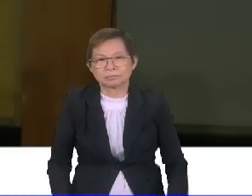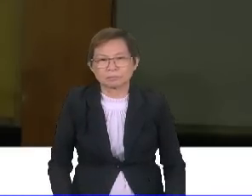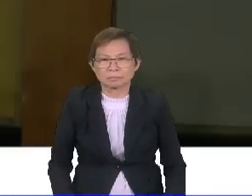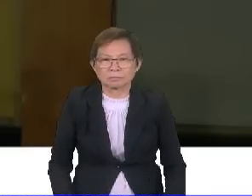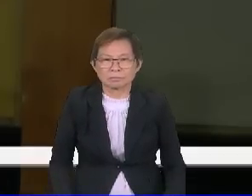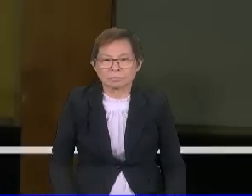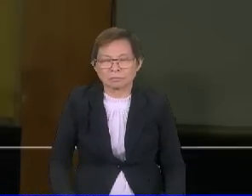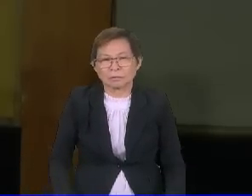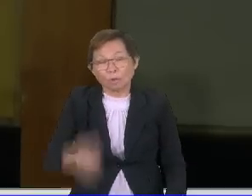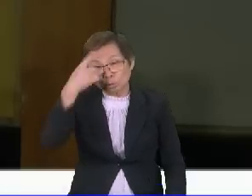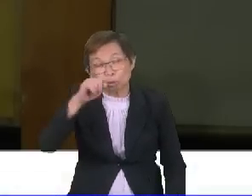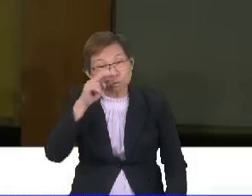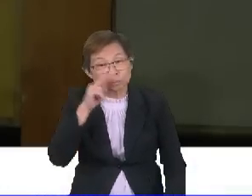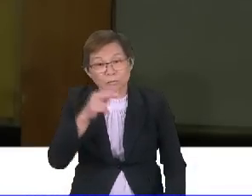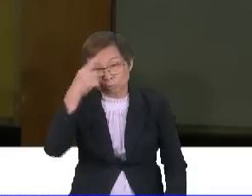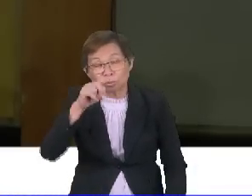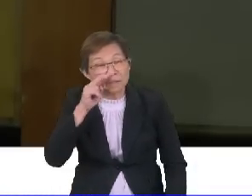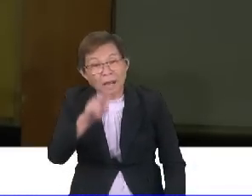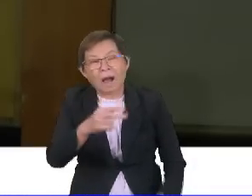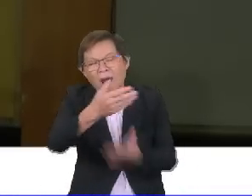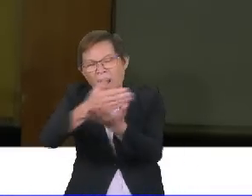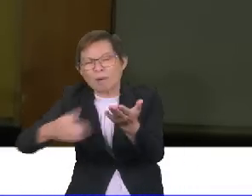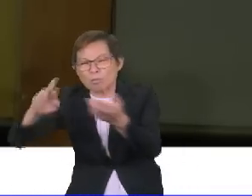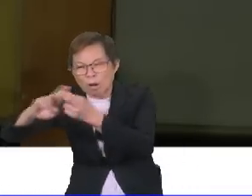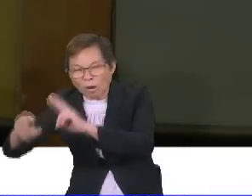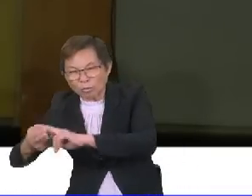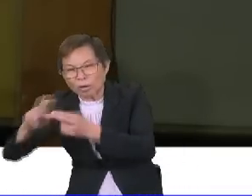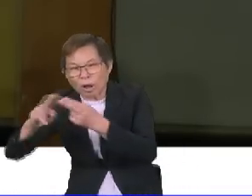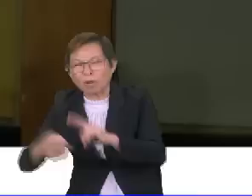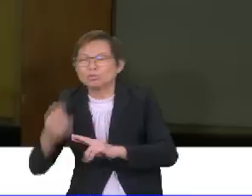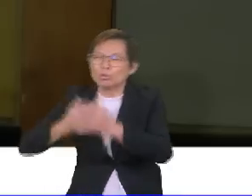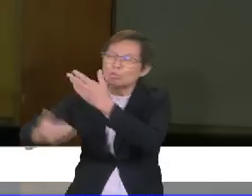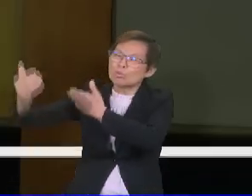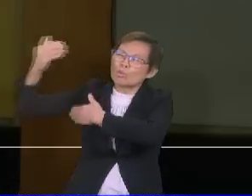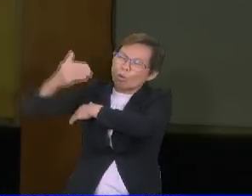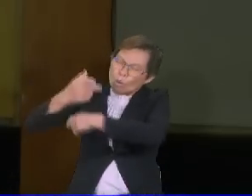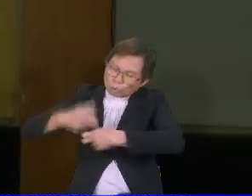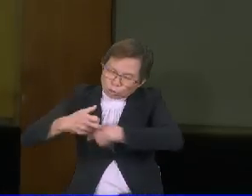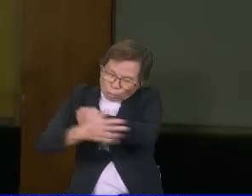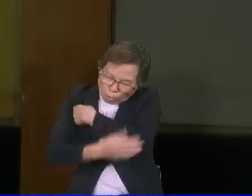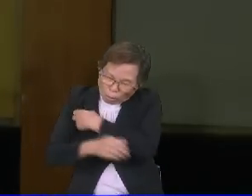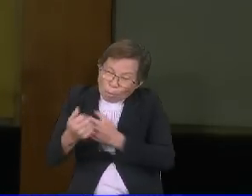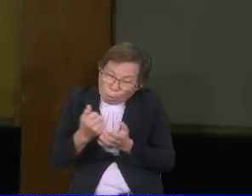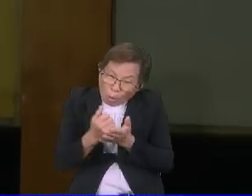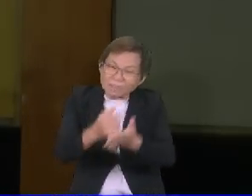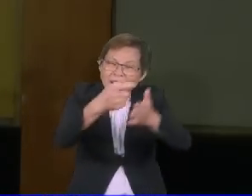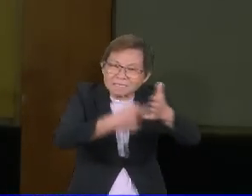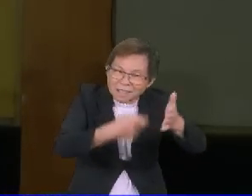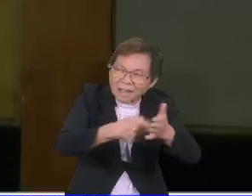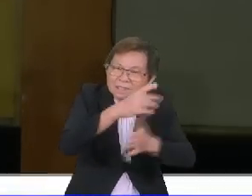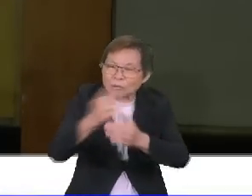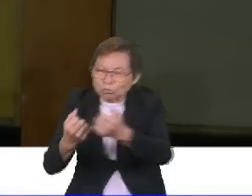untuk melihat sebagian lah daripada rekan rekan-meko yang dulu susah tapi dengan bantuan zakat dengan